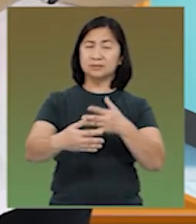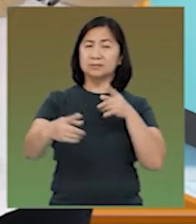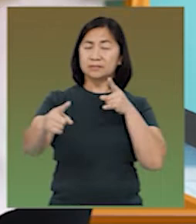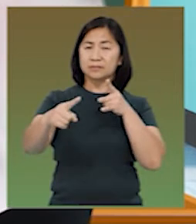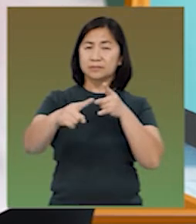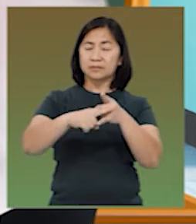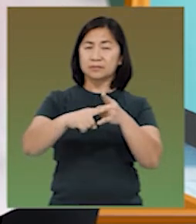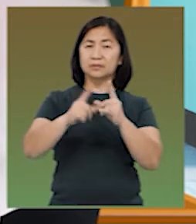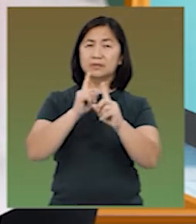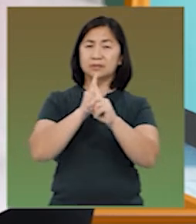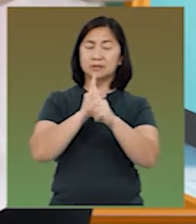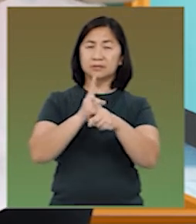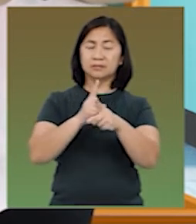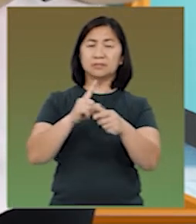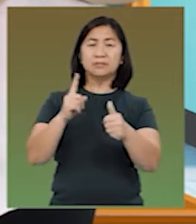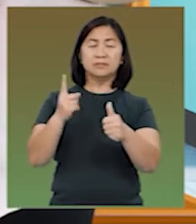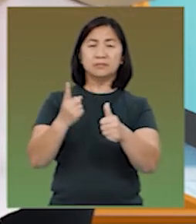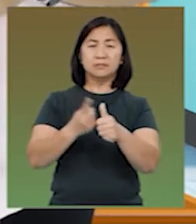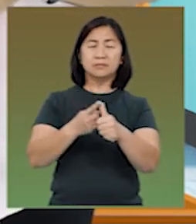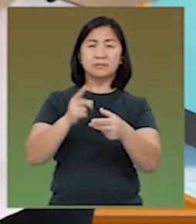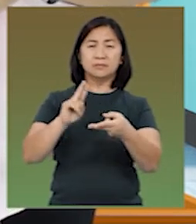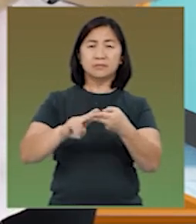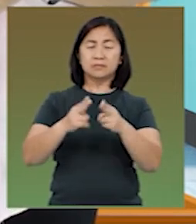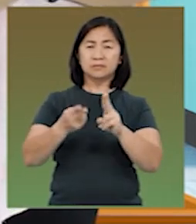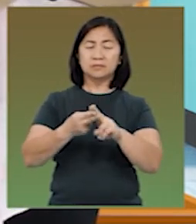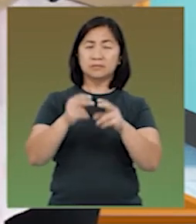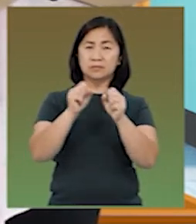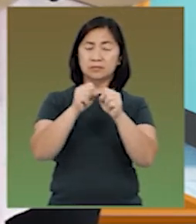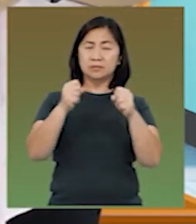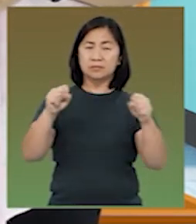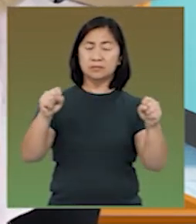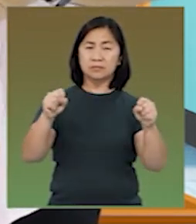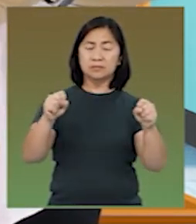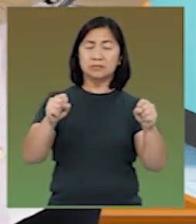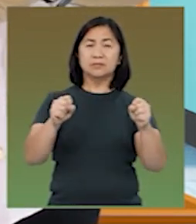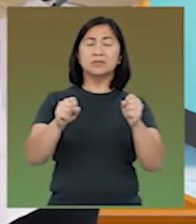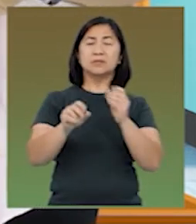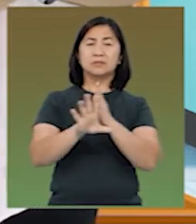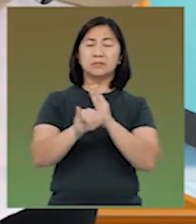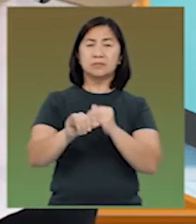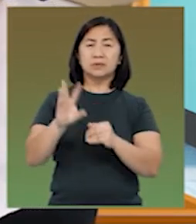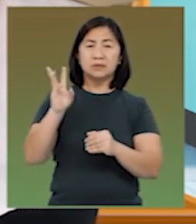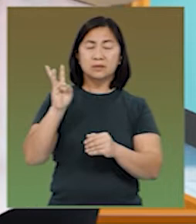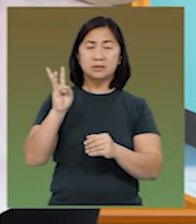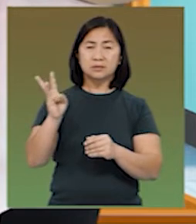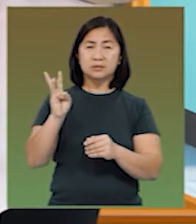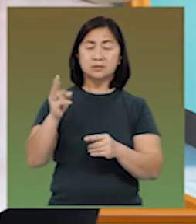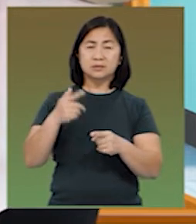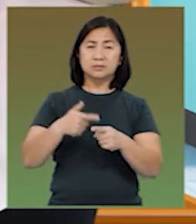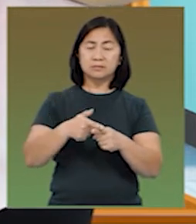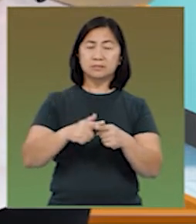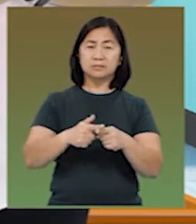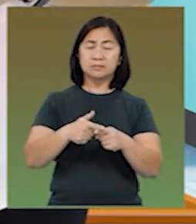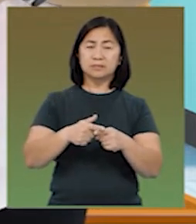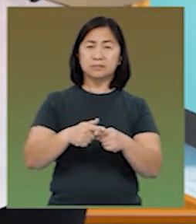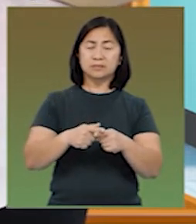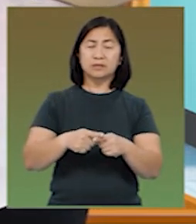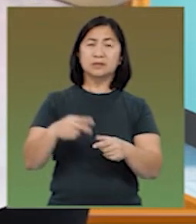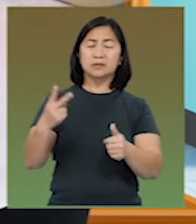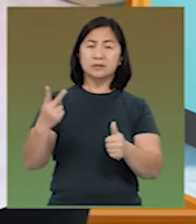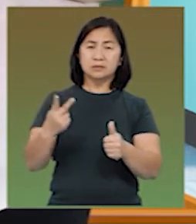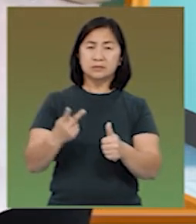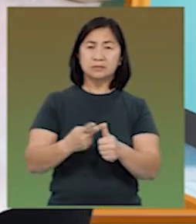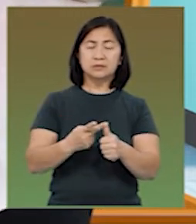Susunod, i-divide ang sagot sa unang number sentence by 60 grams. Ito